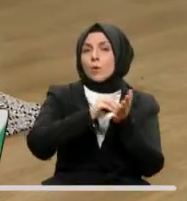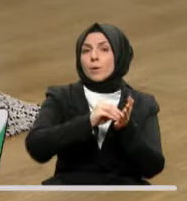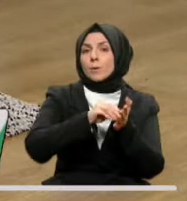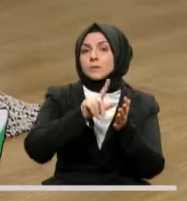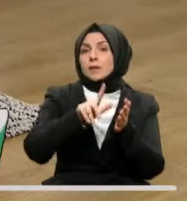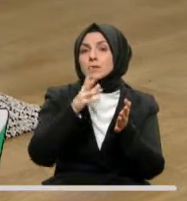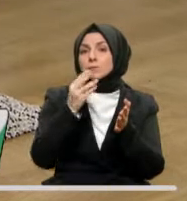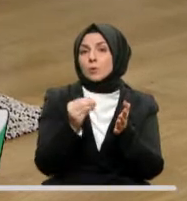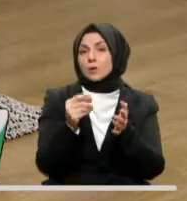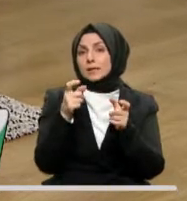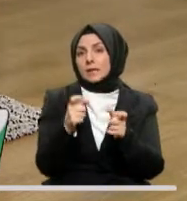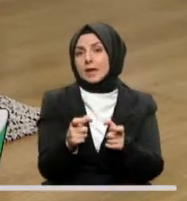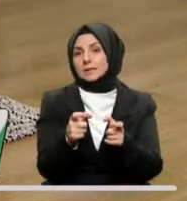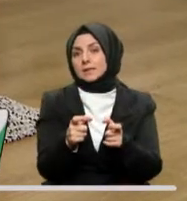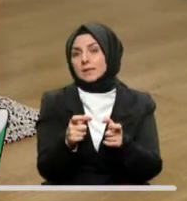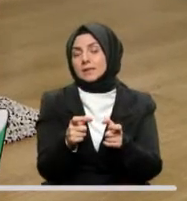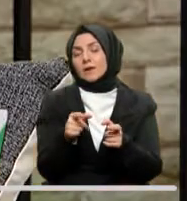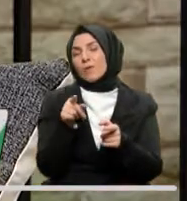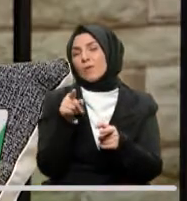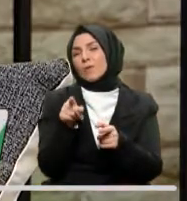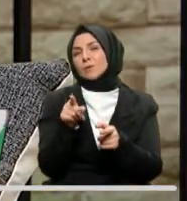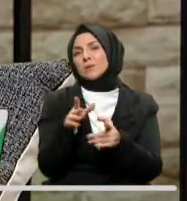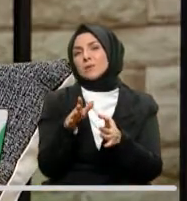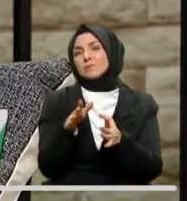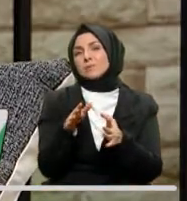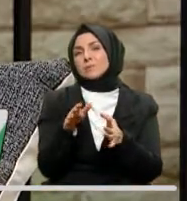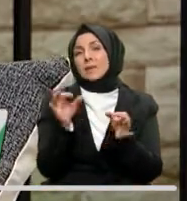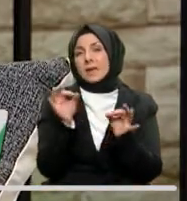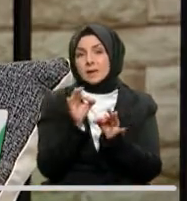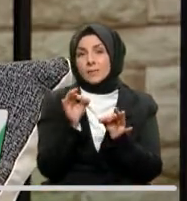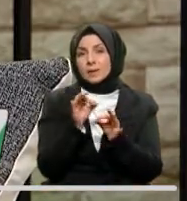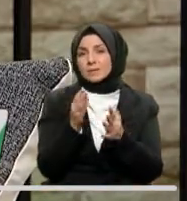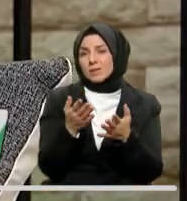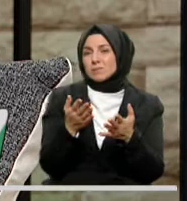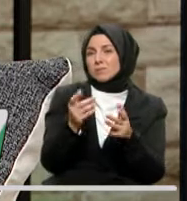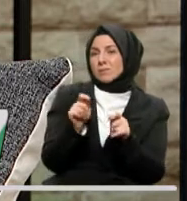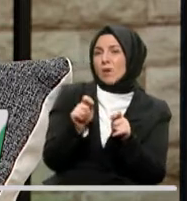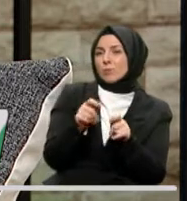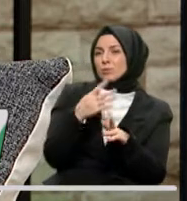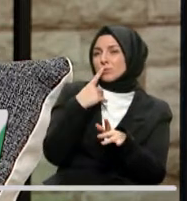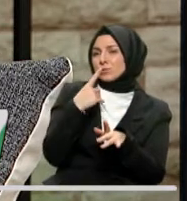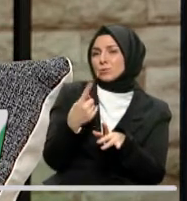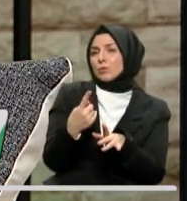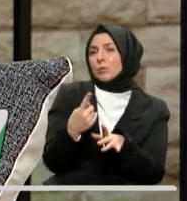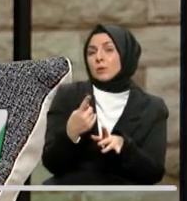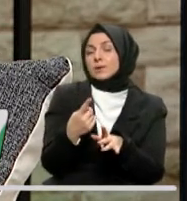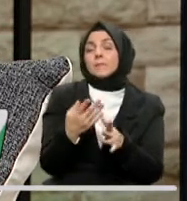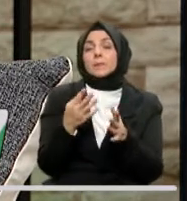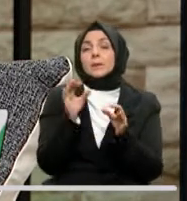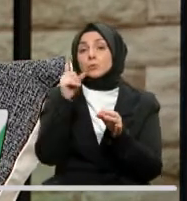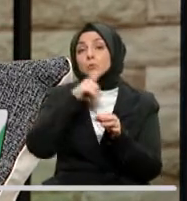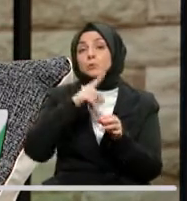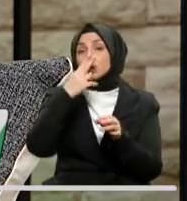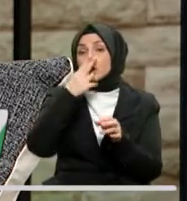sınırı koyduğumuz anda tepki alıyoruz Çünkü Alışık oldukları şey bu değil Alışık oldukları kişiden başka bir hale geliyoruz